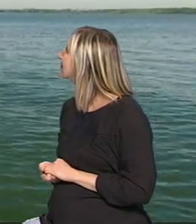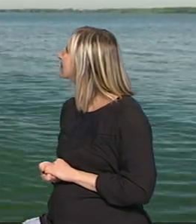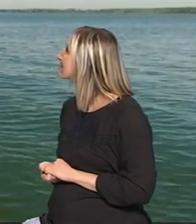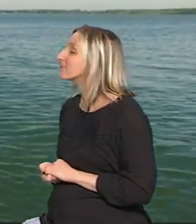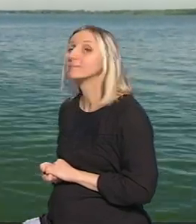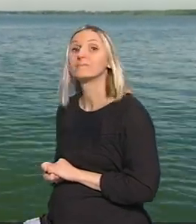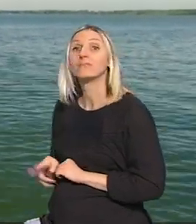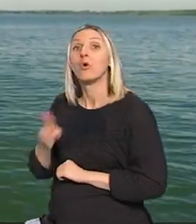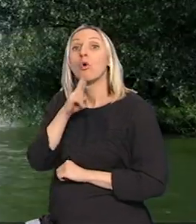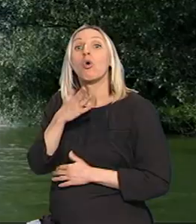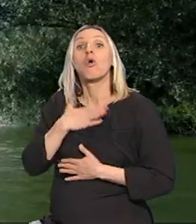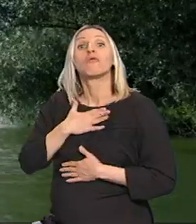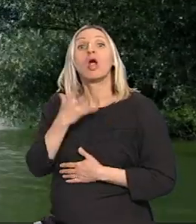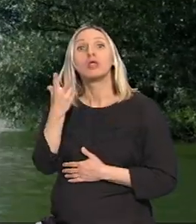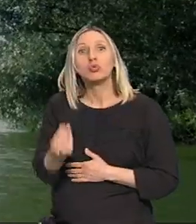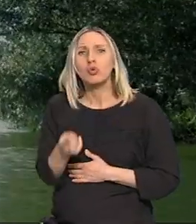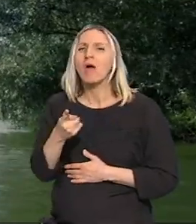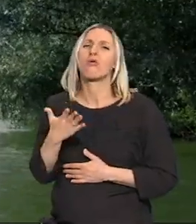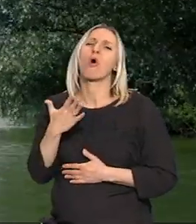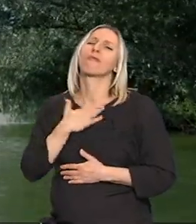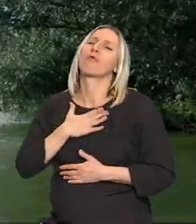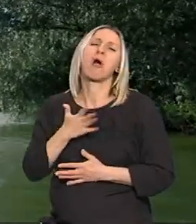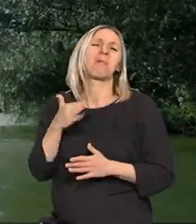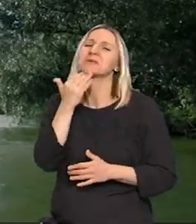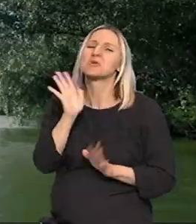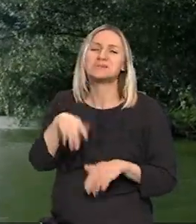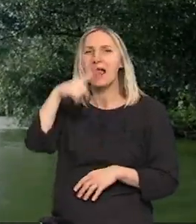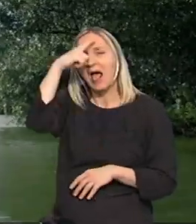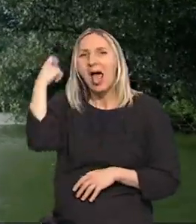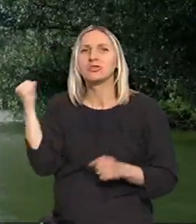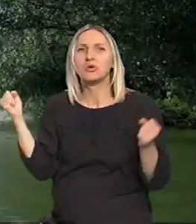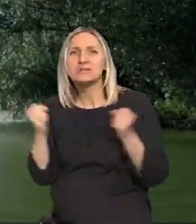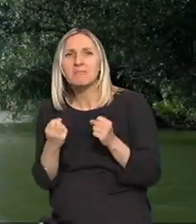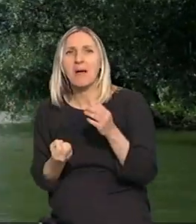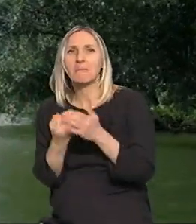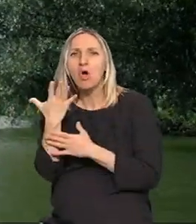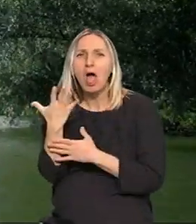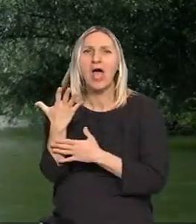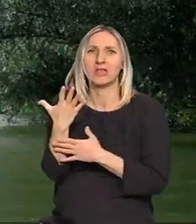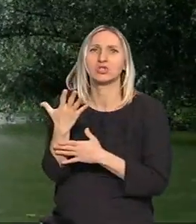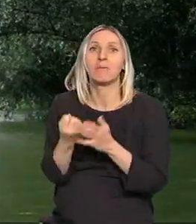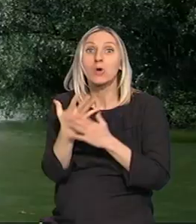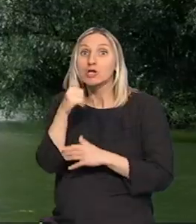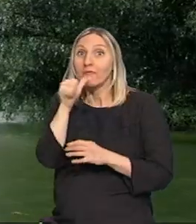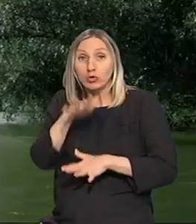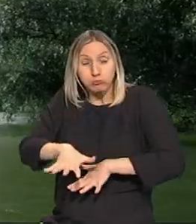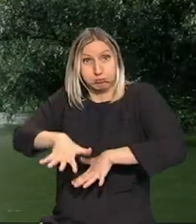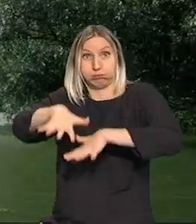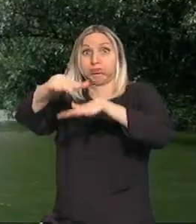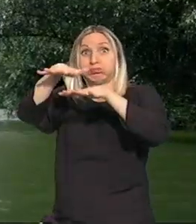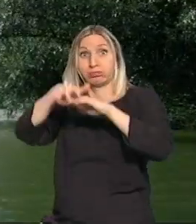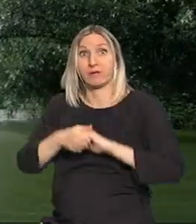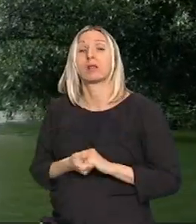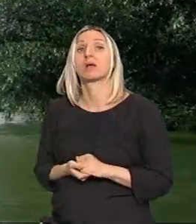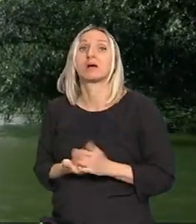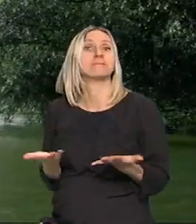Ko voli Dunav, on ga voli i leti, i zimi, i u proleći, kad je vodostaj izuzetno veliki. Nema,